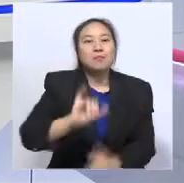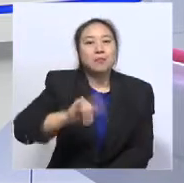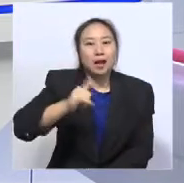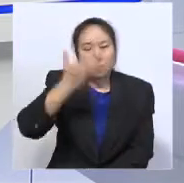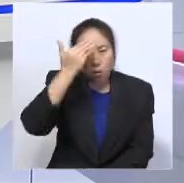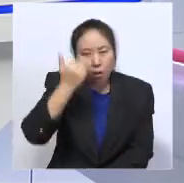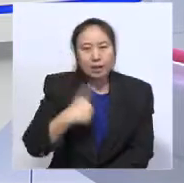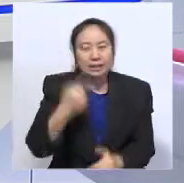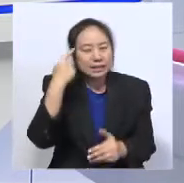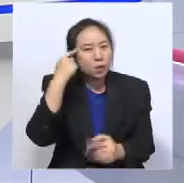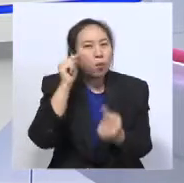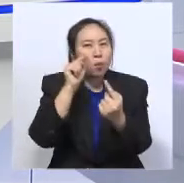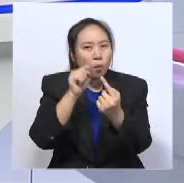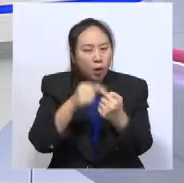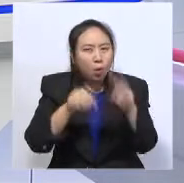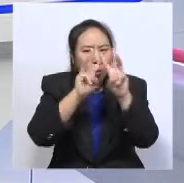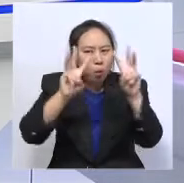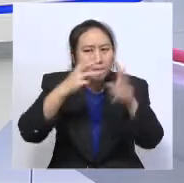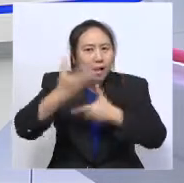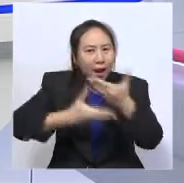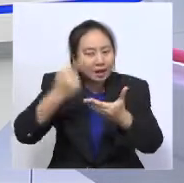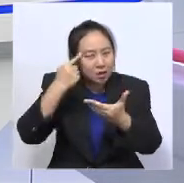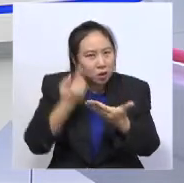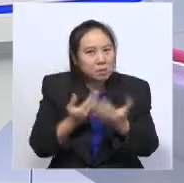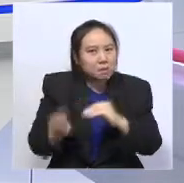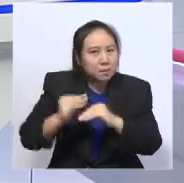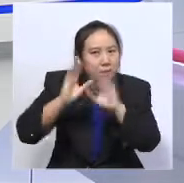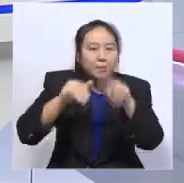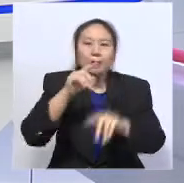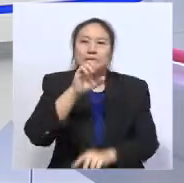อีคอมเมิร์ซเนี่ยที่คาดกันนะครับว่าจะเติบโตเนี่ยก็หลักแสนล้านบาททีเดียวนะครับ ใช่แล้วค่ะ